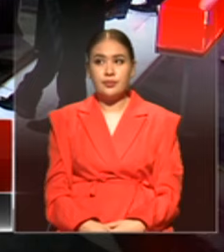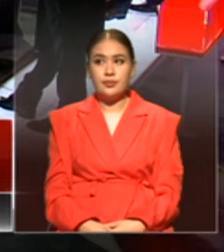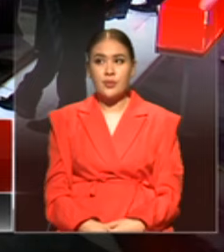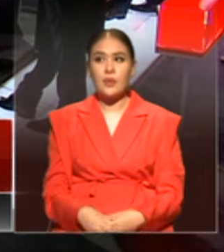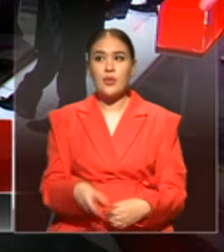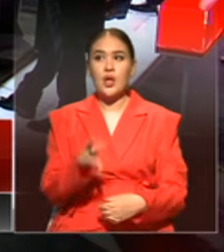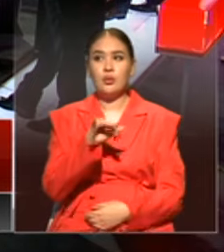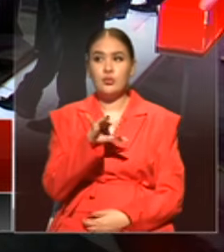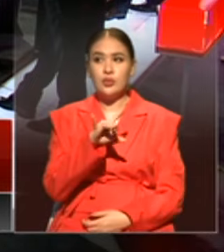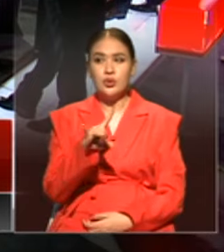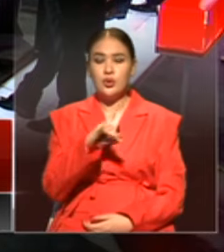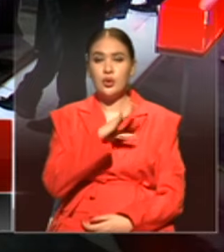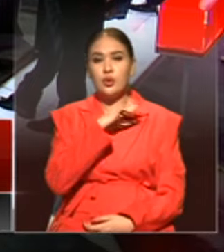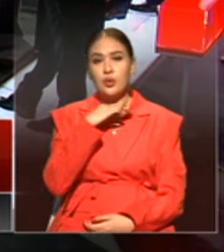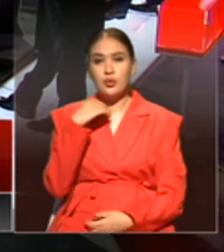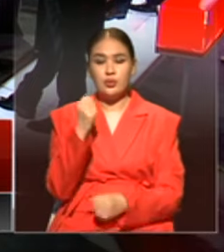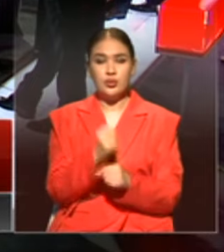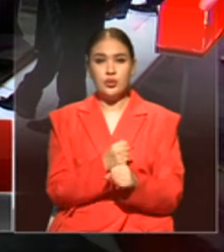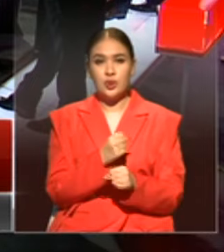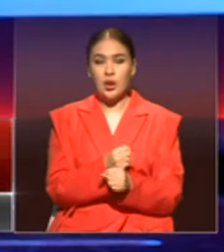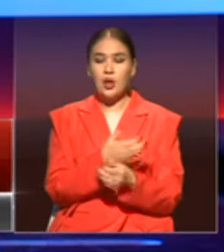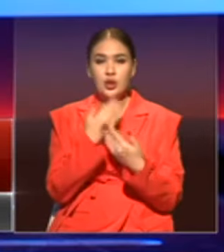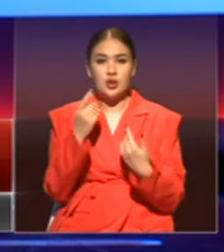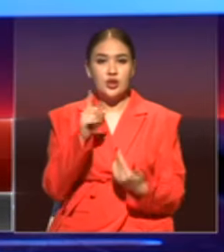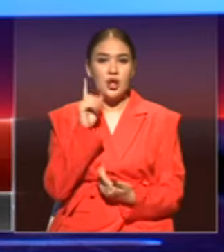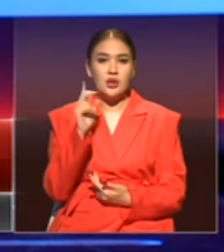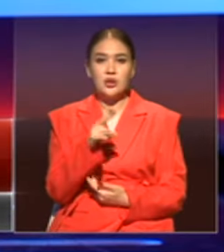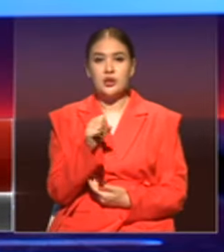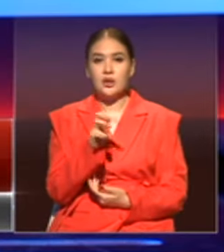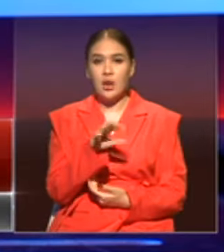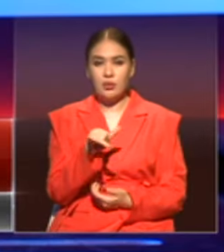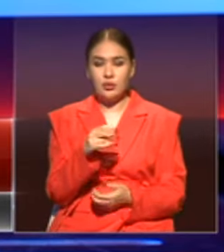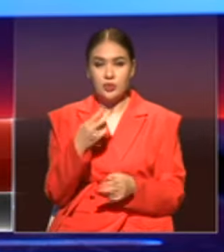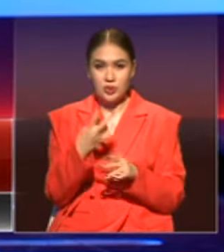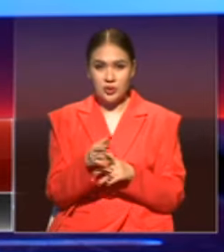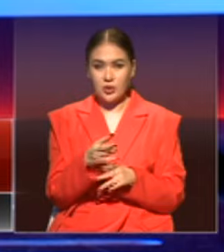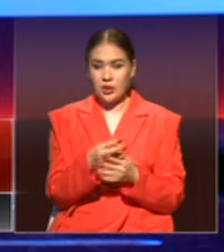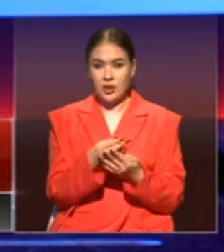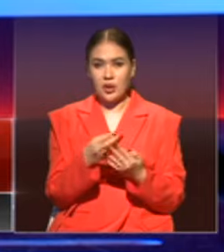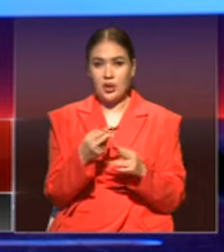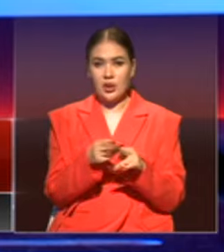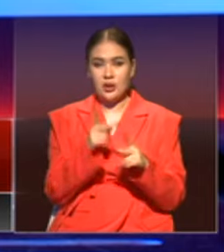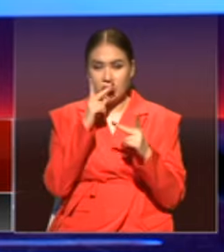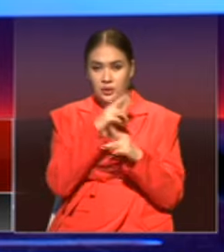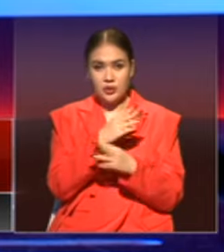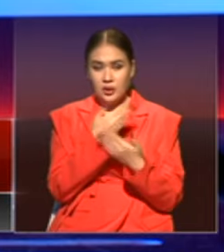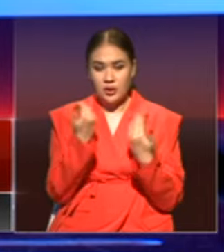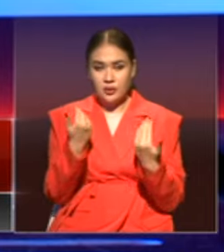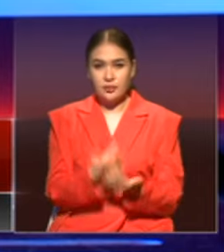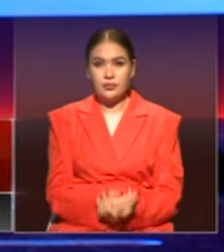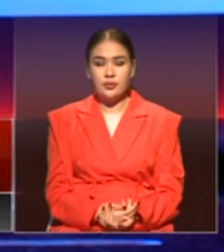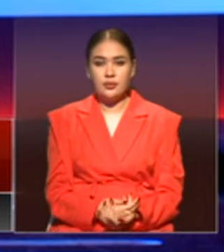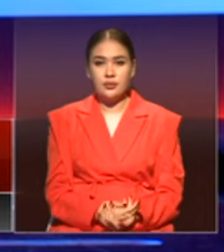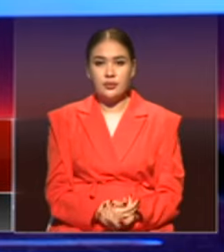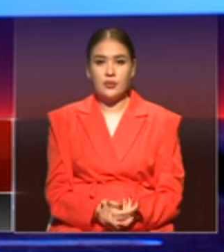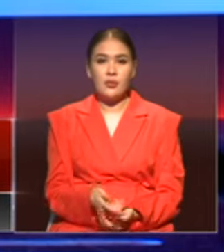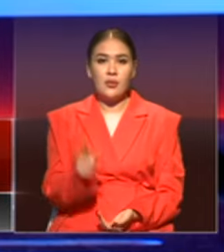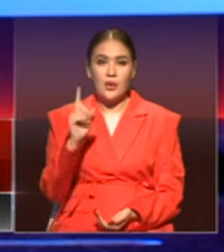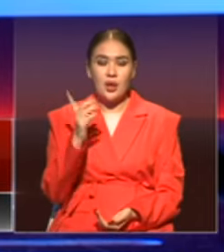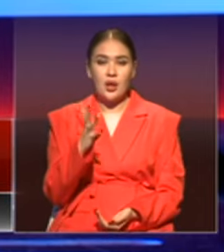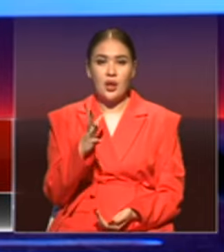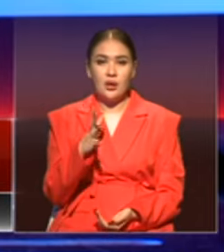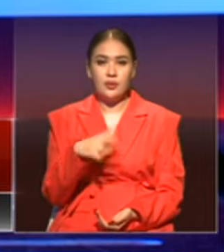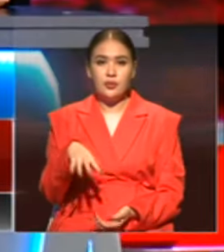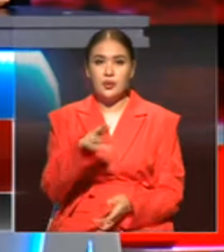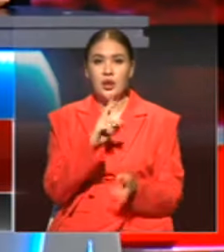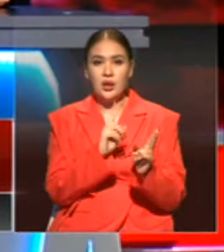Қоқыстың көбі өңделмей жатуы осы жасыл дамудың кесірінен емес па? Бұл бір бөлігі ғой, толықтыру. Мысалы үшін біз неге мемлекет айналысу керек